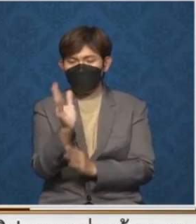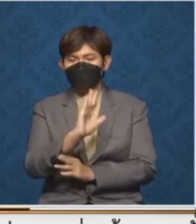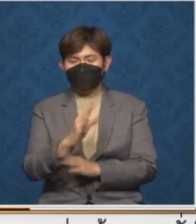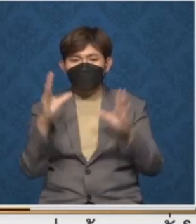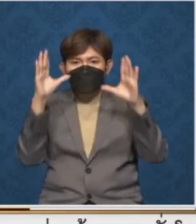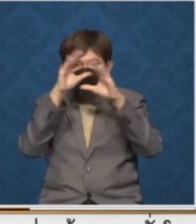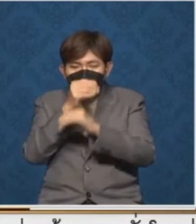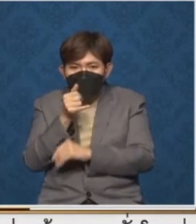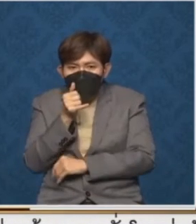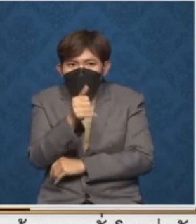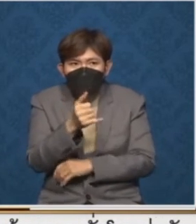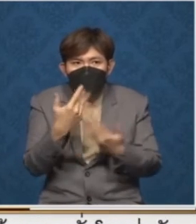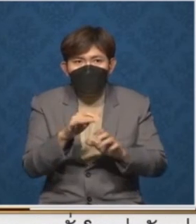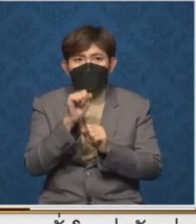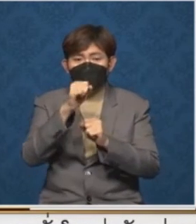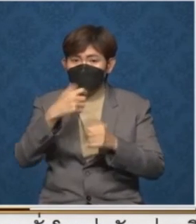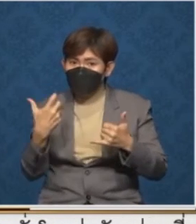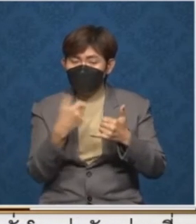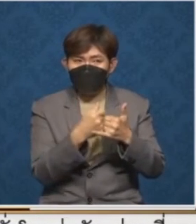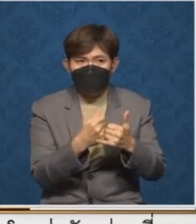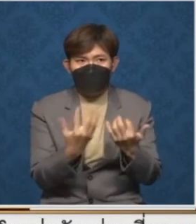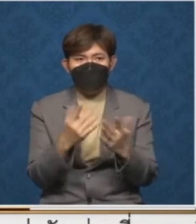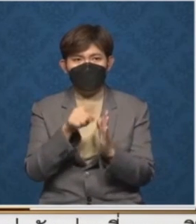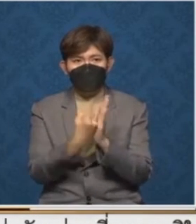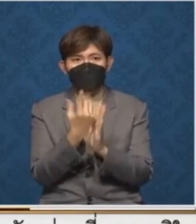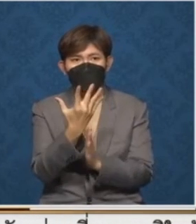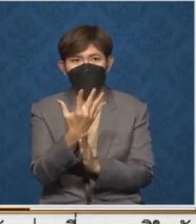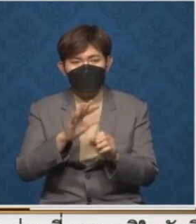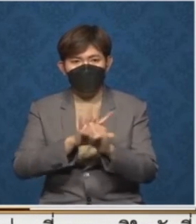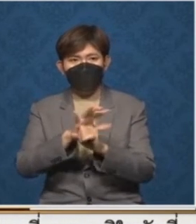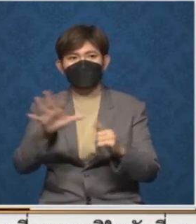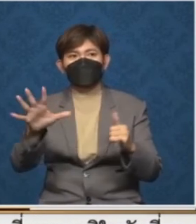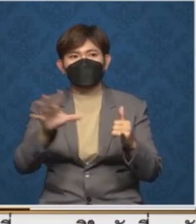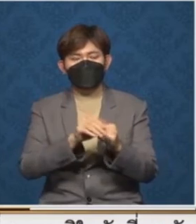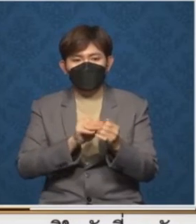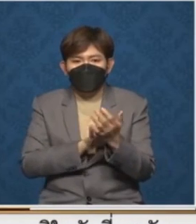คร responsibilitiesตายข้างทน ao ทั้หมดไปดแผนต่อไปครับ